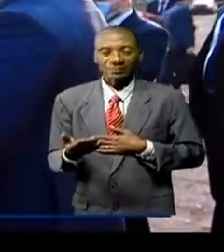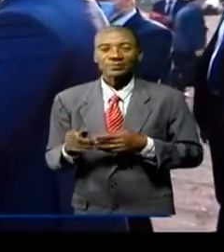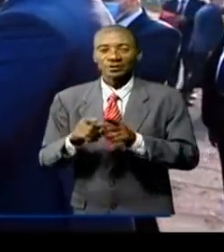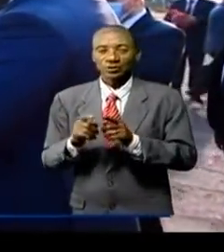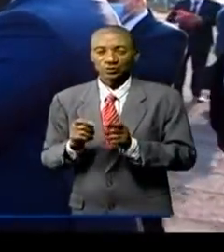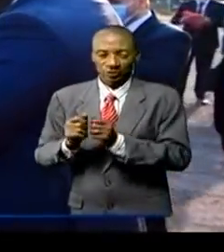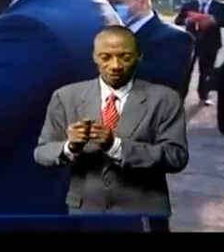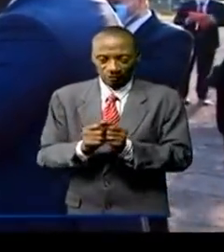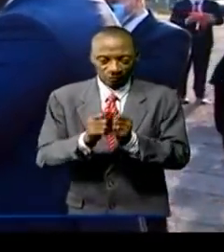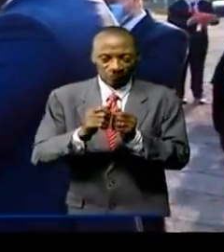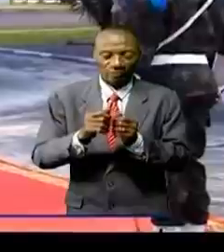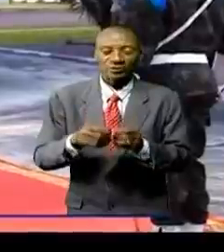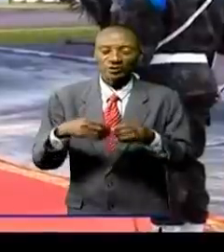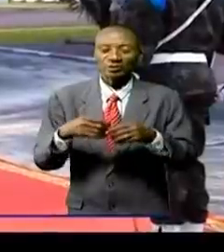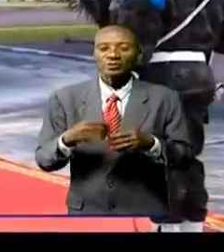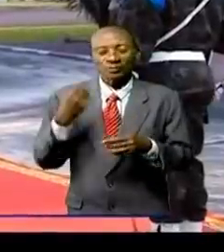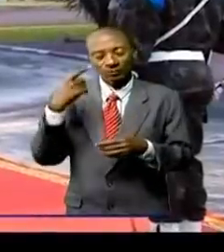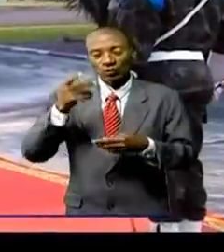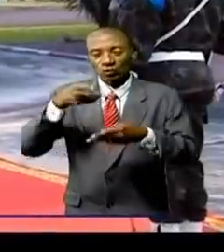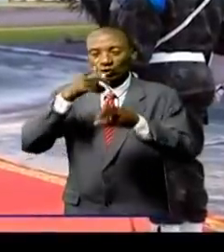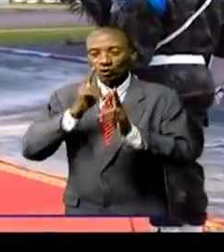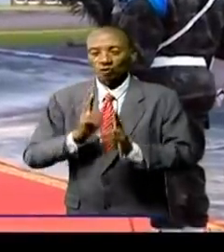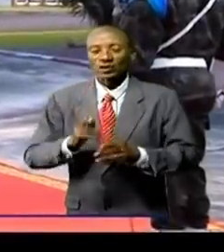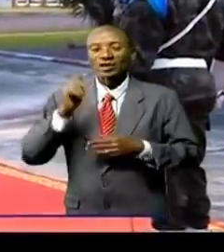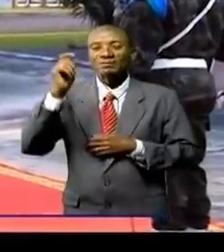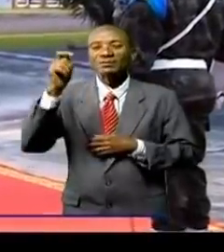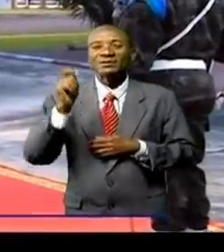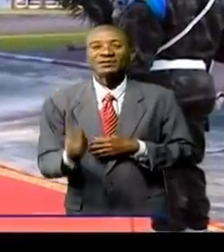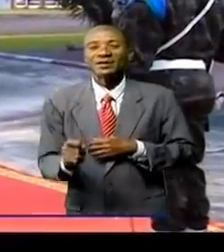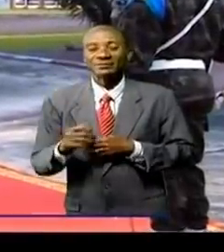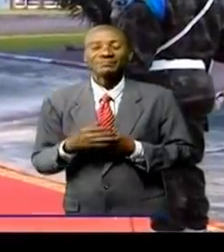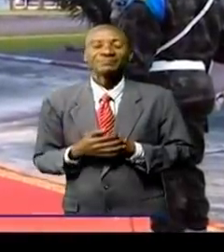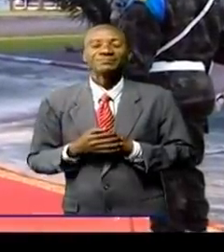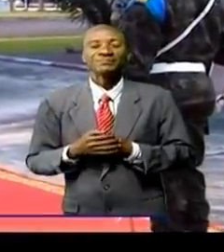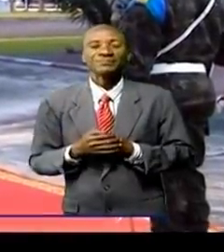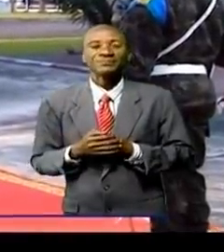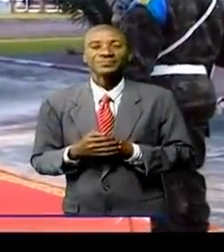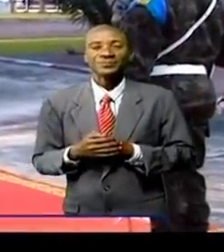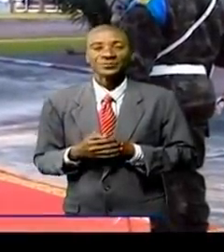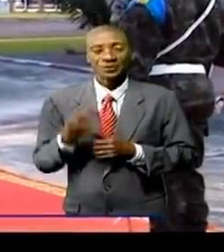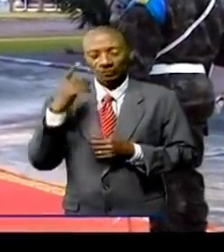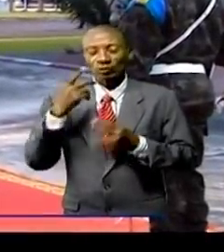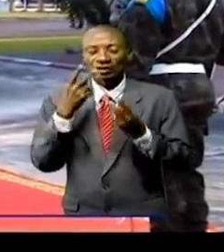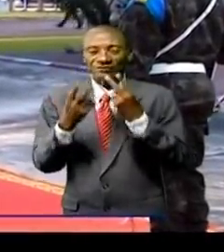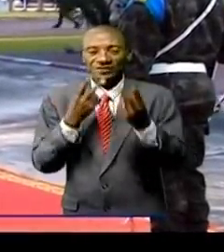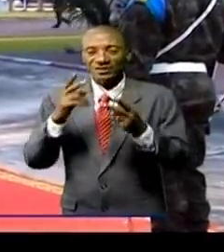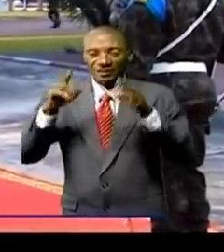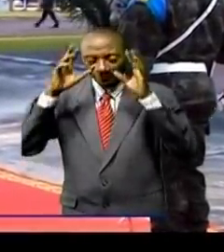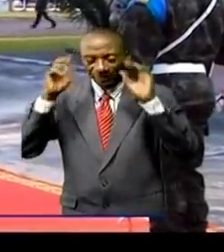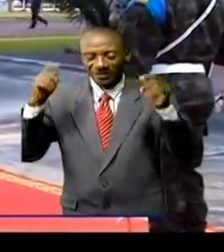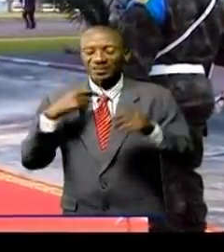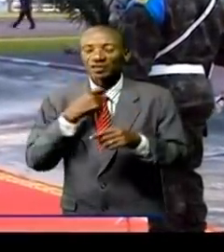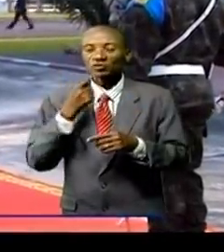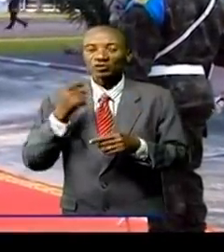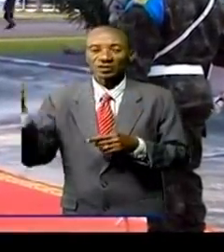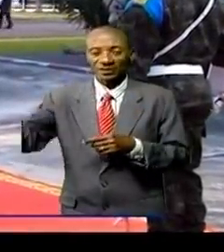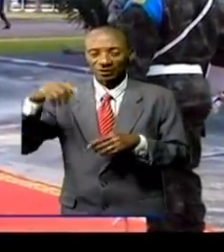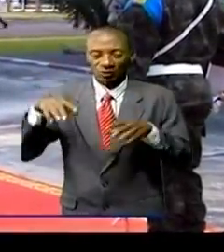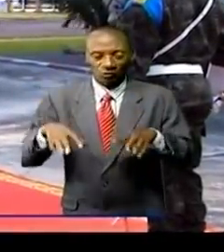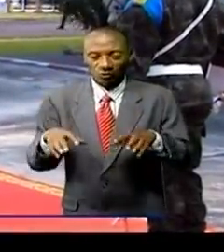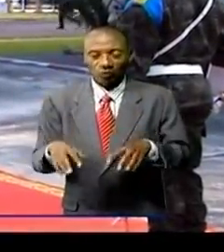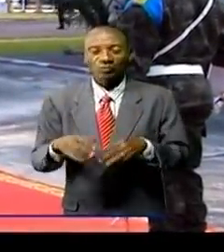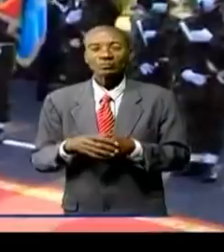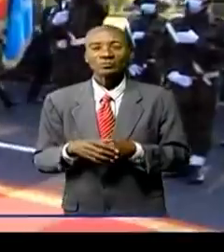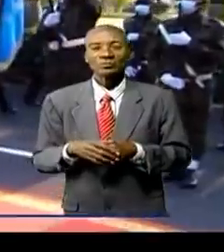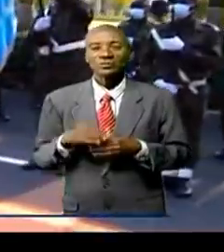pour les honneurs militaires. À l'occasion de votre visite officielle en République démocratique du Congo, je vous invite à passer les troupes